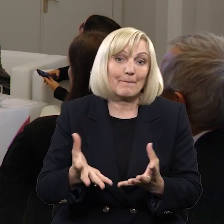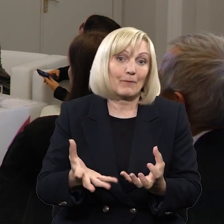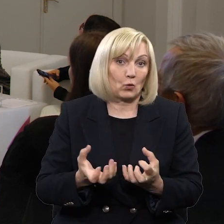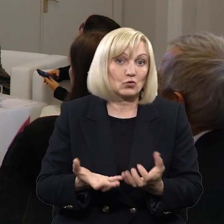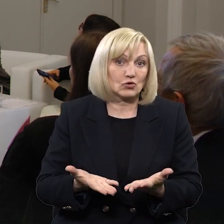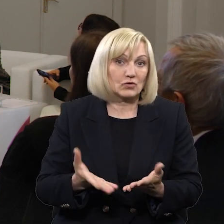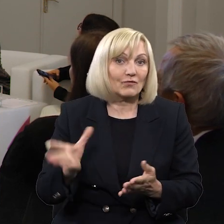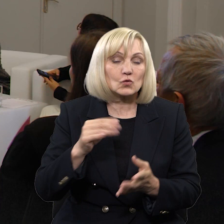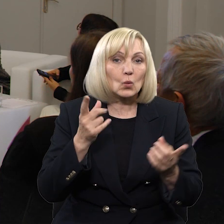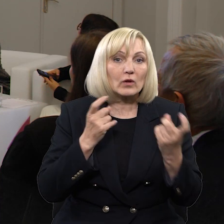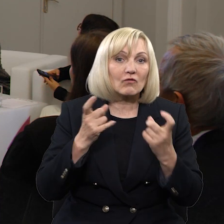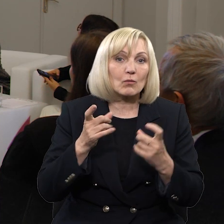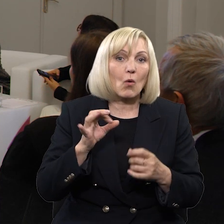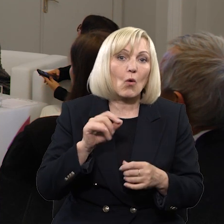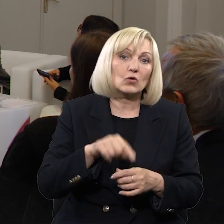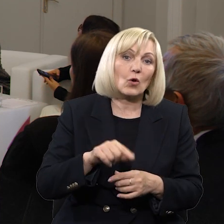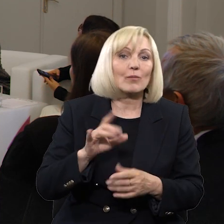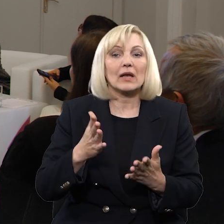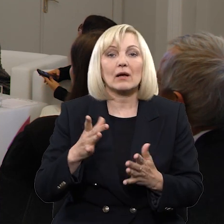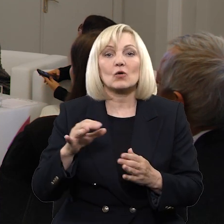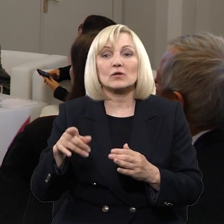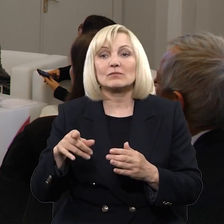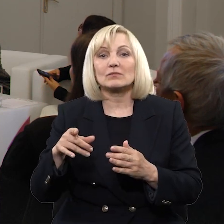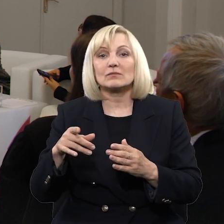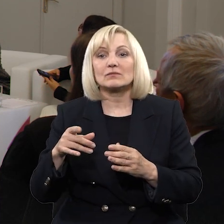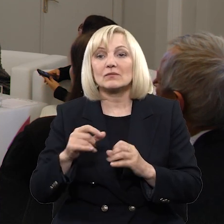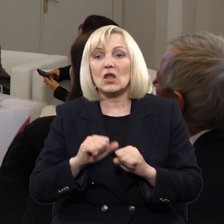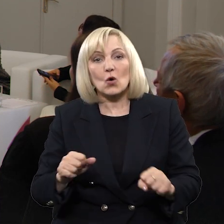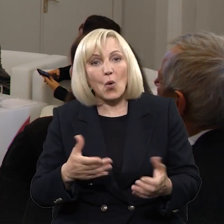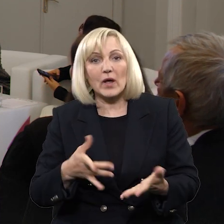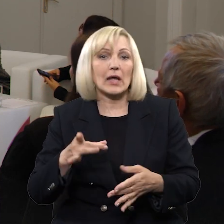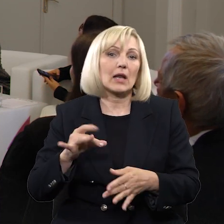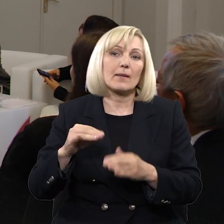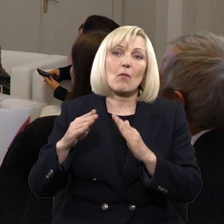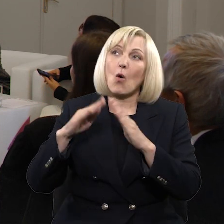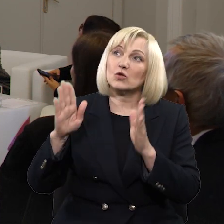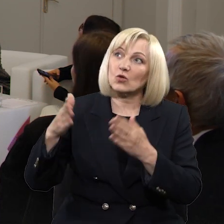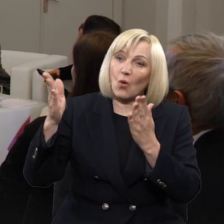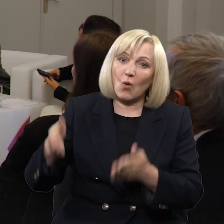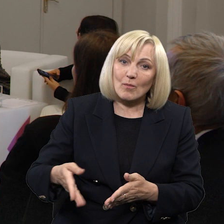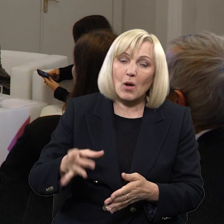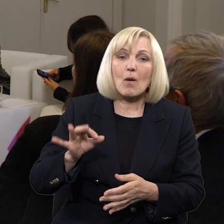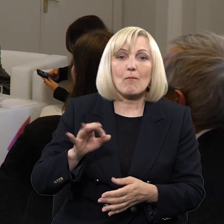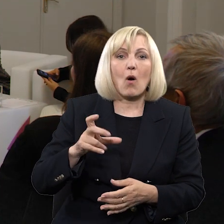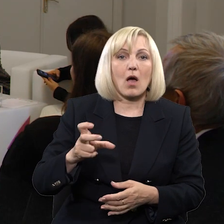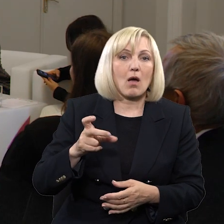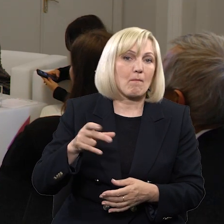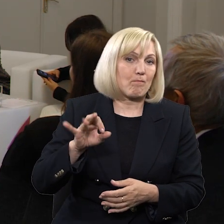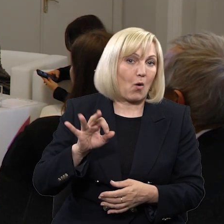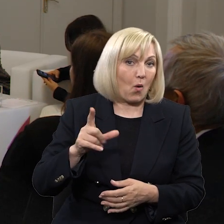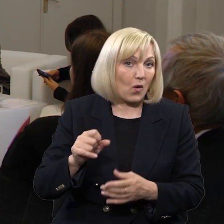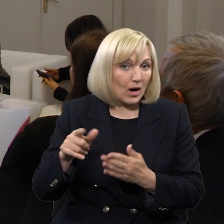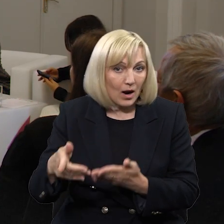получить всю информацию о том или ином герое о домах где он жил А можно отсортировать информацию по эпохам